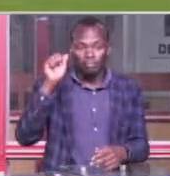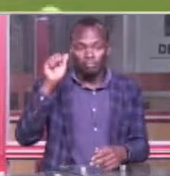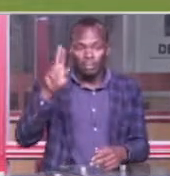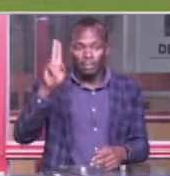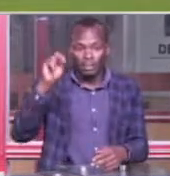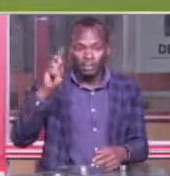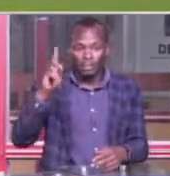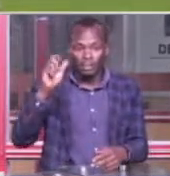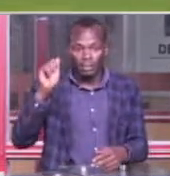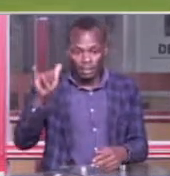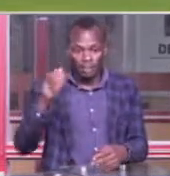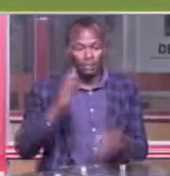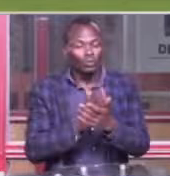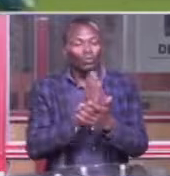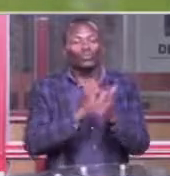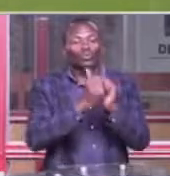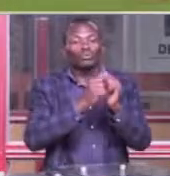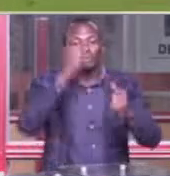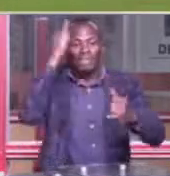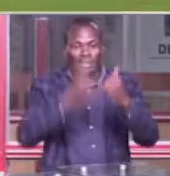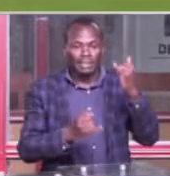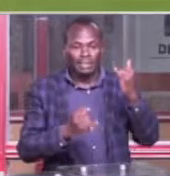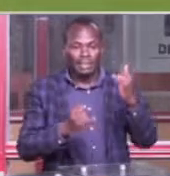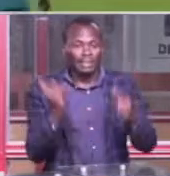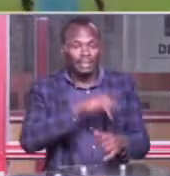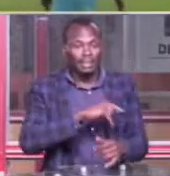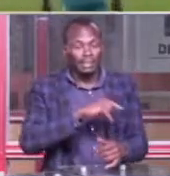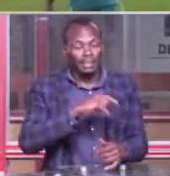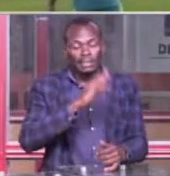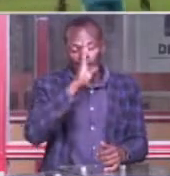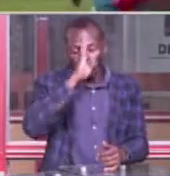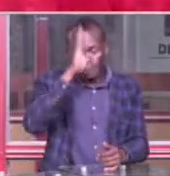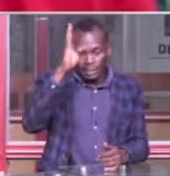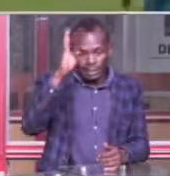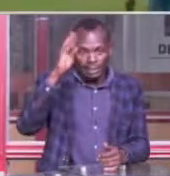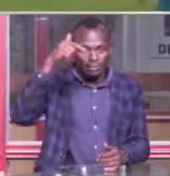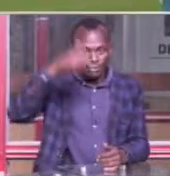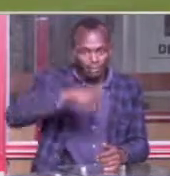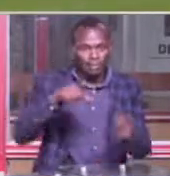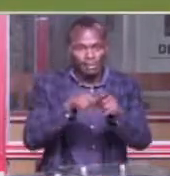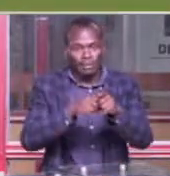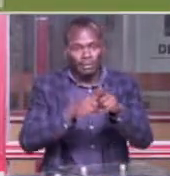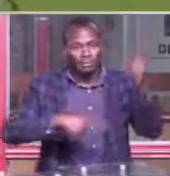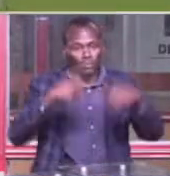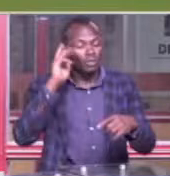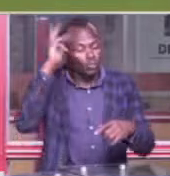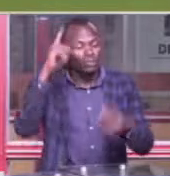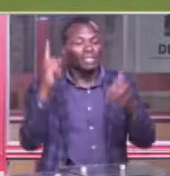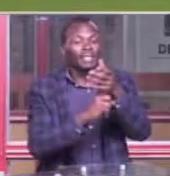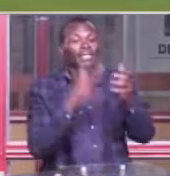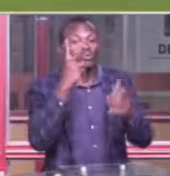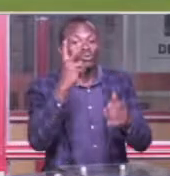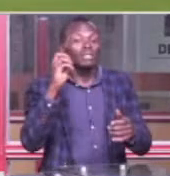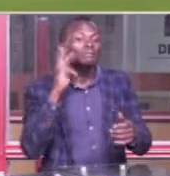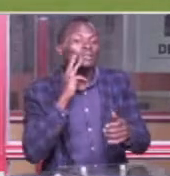Empaka zikomekerezebwa ku Sunday nga musanvu musaayi wanguluko ku ng'omuwanguzi wakwe obukadde abiri owokubiri 15 owokusatu wakwebwa obukadde